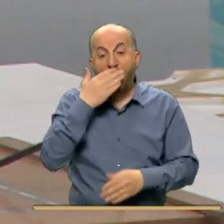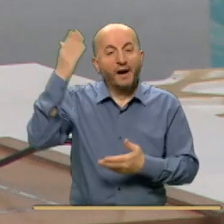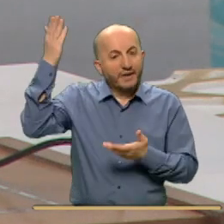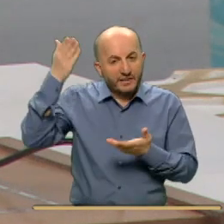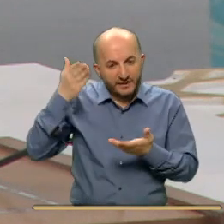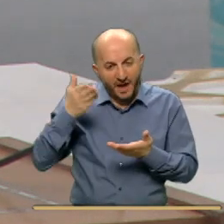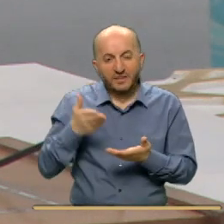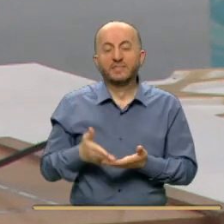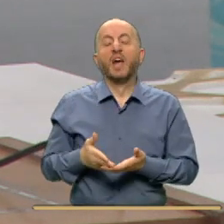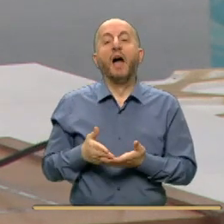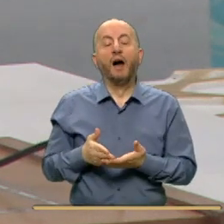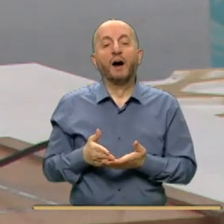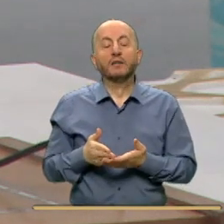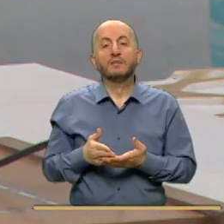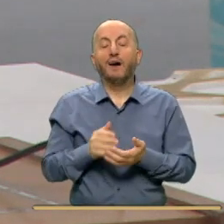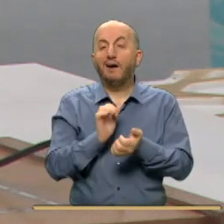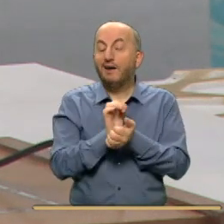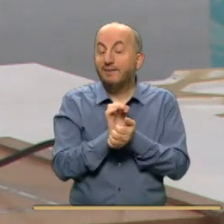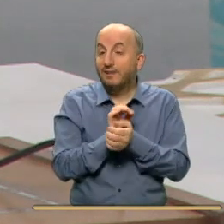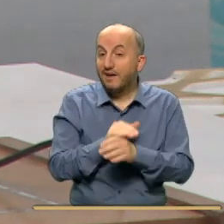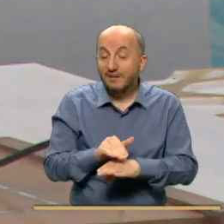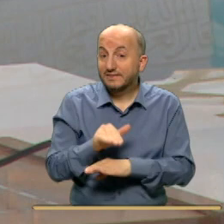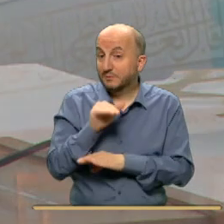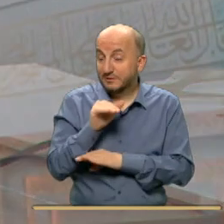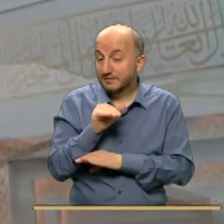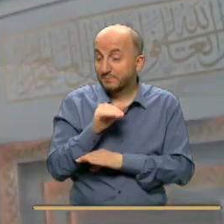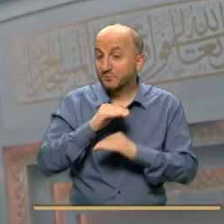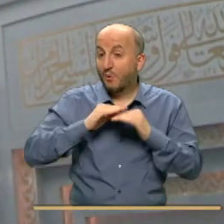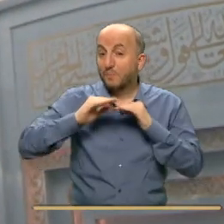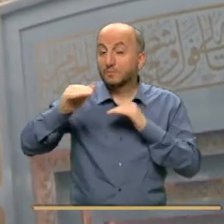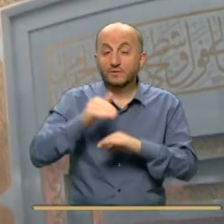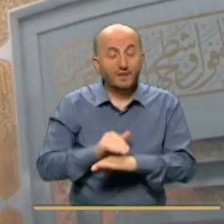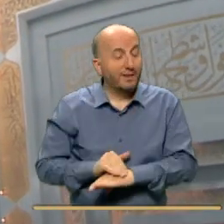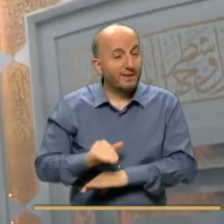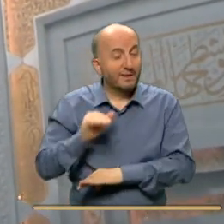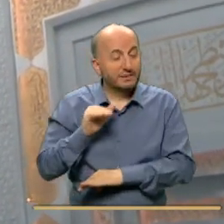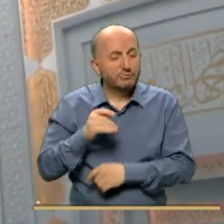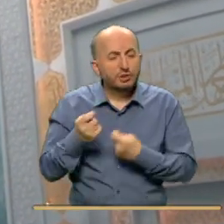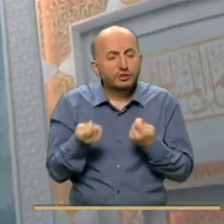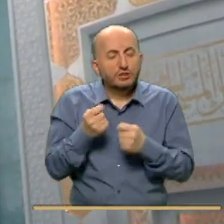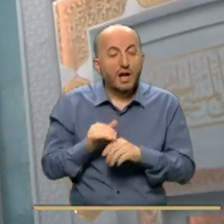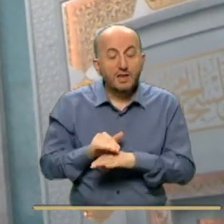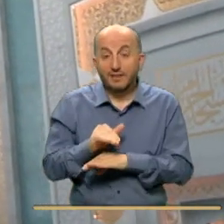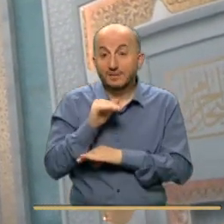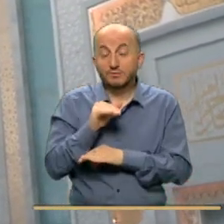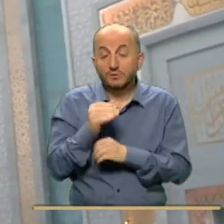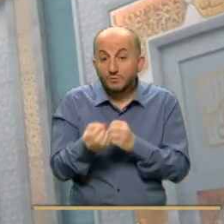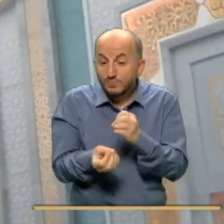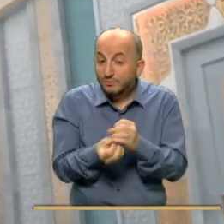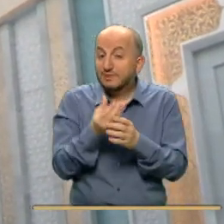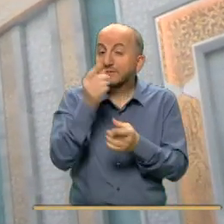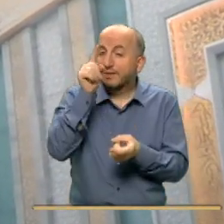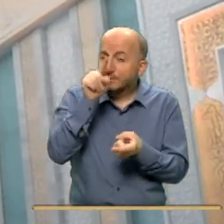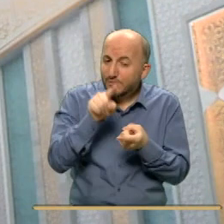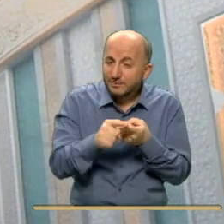inerse, aile hayatımız, toplumsal hayatımız, iş hayatımız, üretirken,